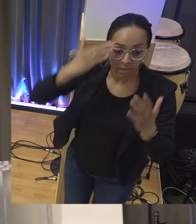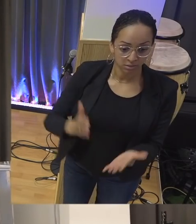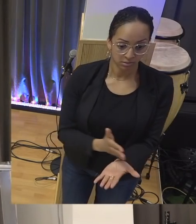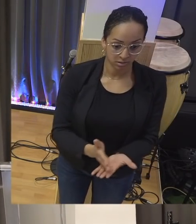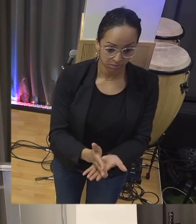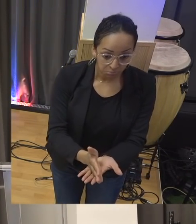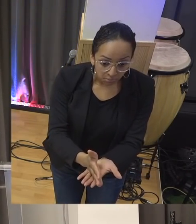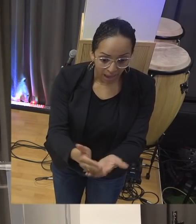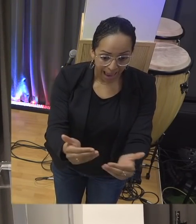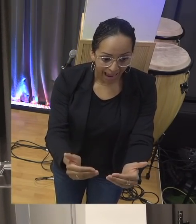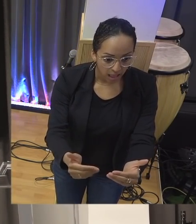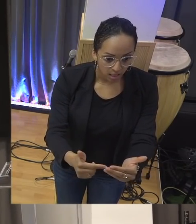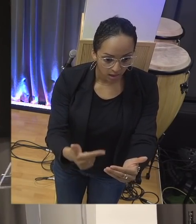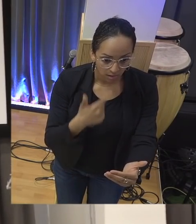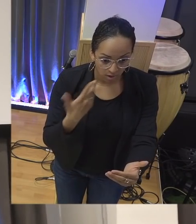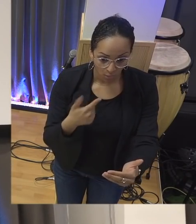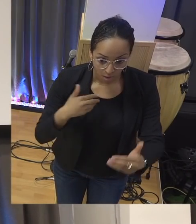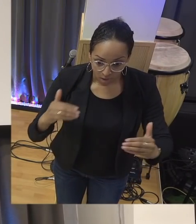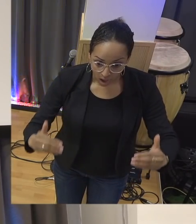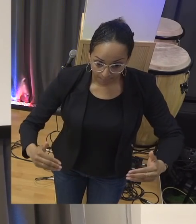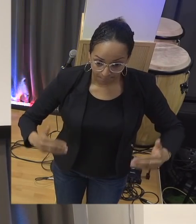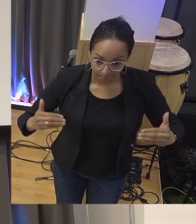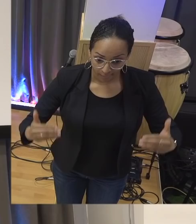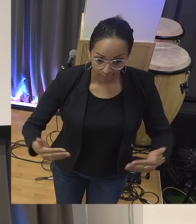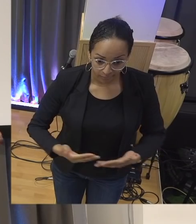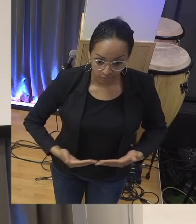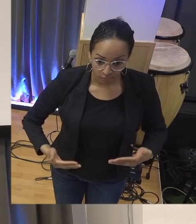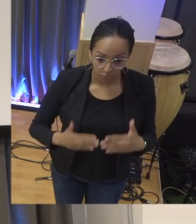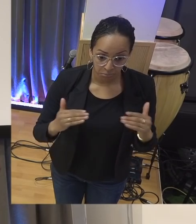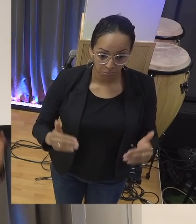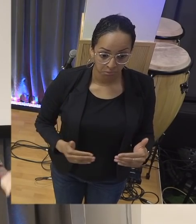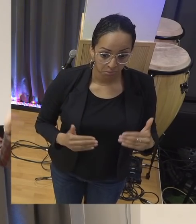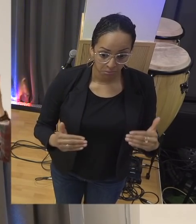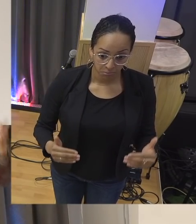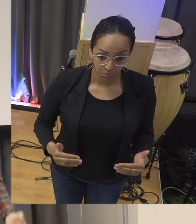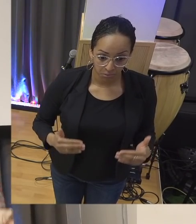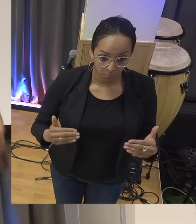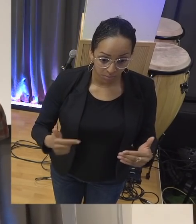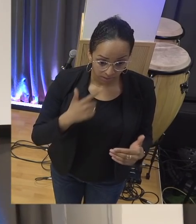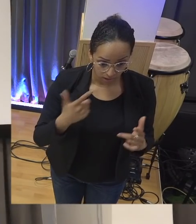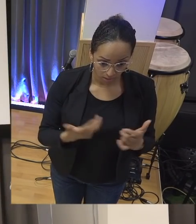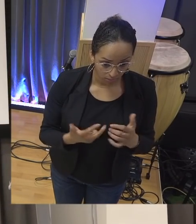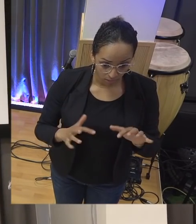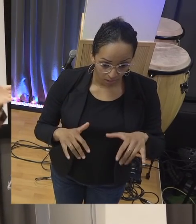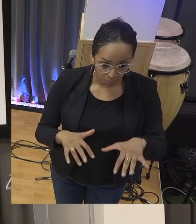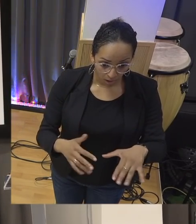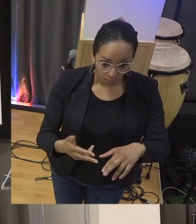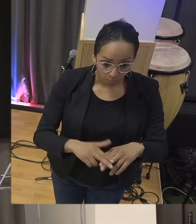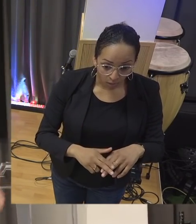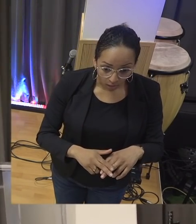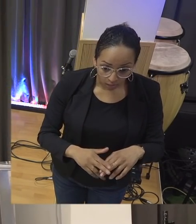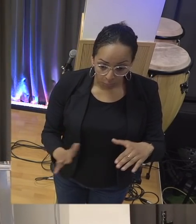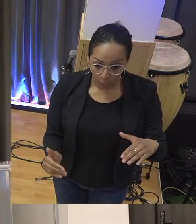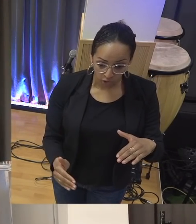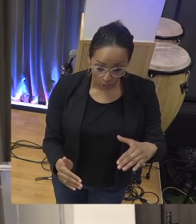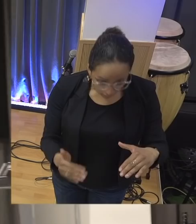quoi? Il stagne. J'ai pas envie de devenir la mer morte. Dans la mer morte, même la sardine qui a bouché le port de Marseille, elle ne peut pas